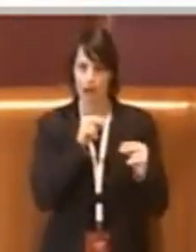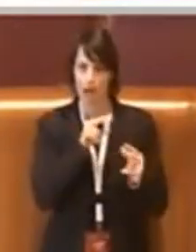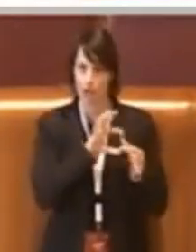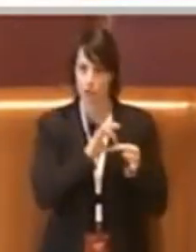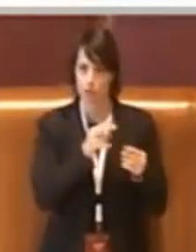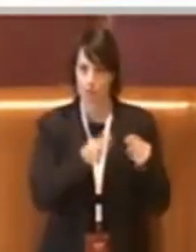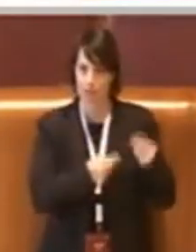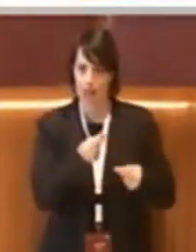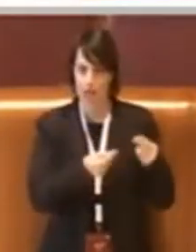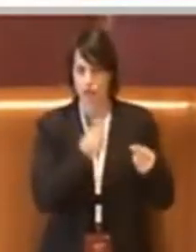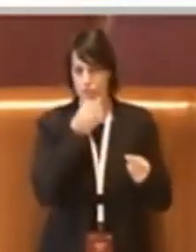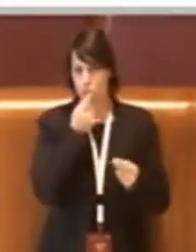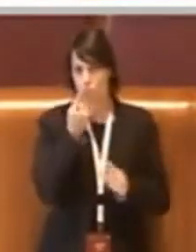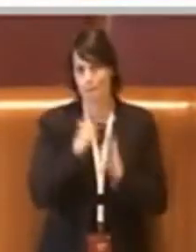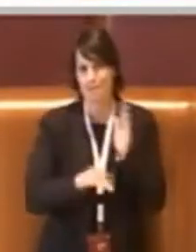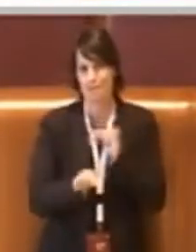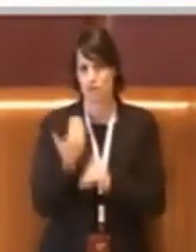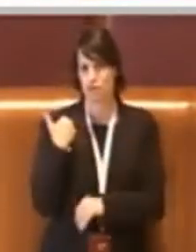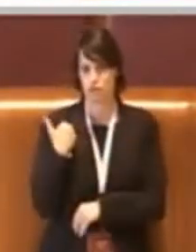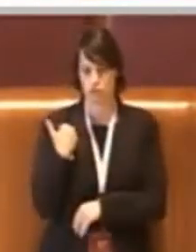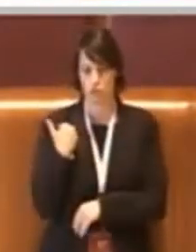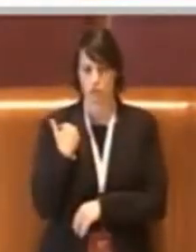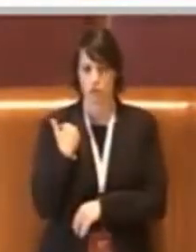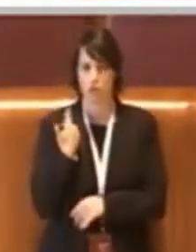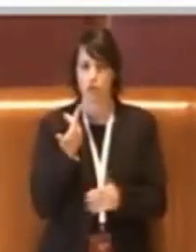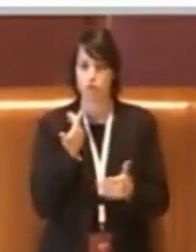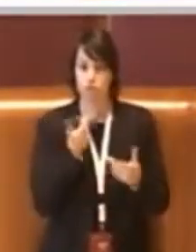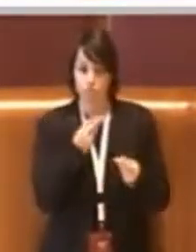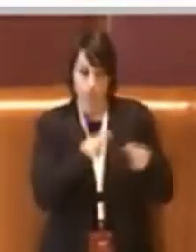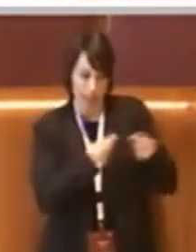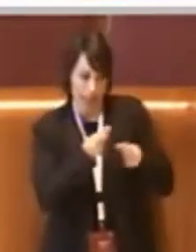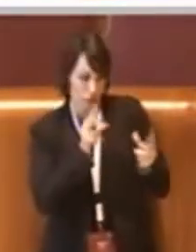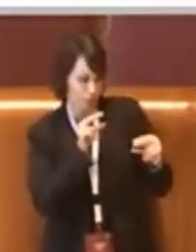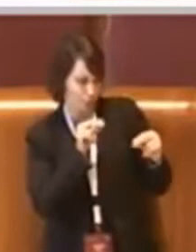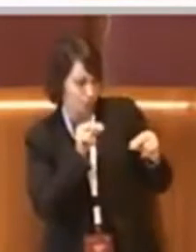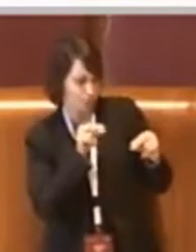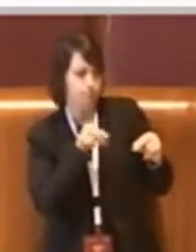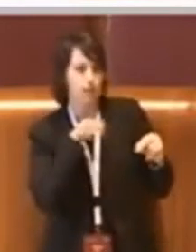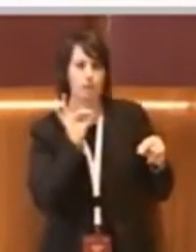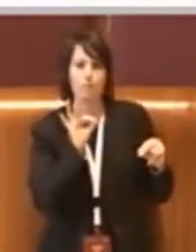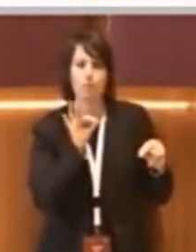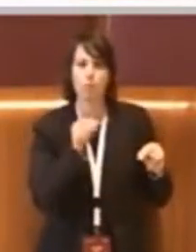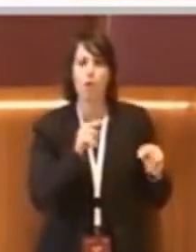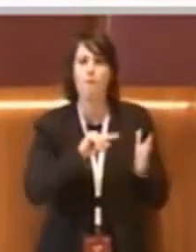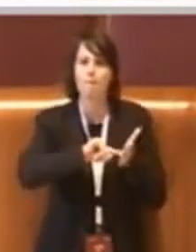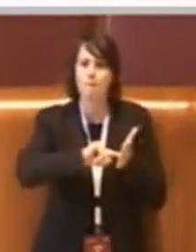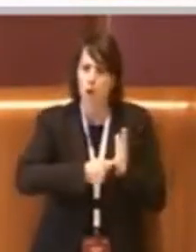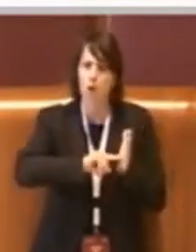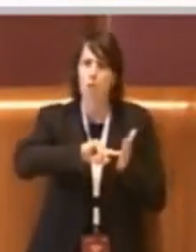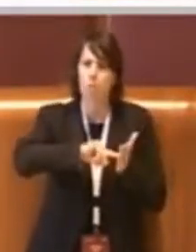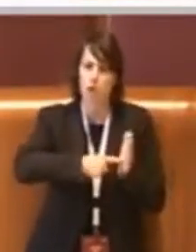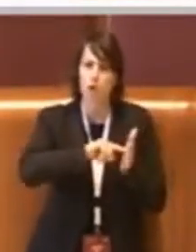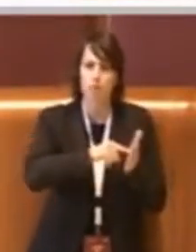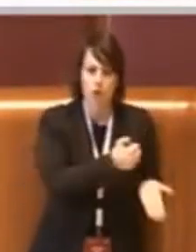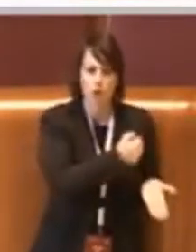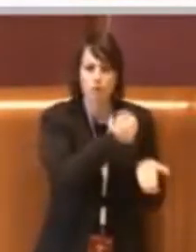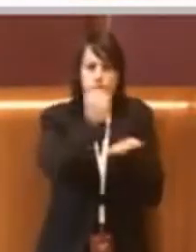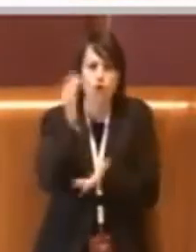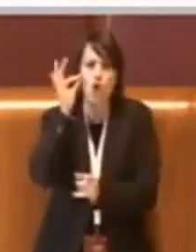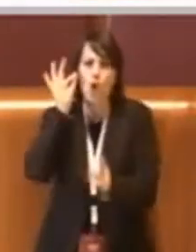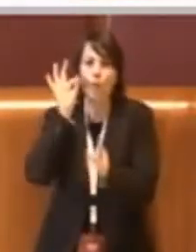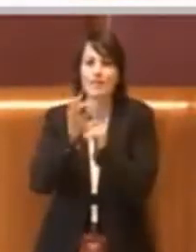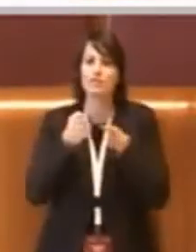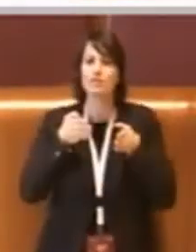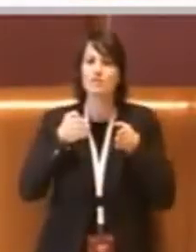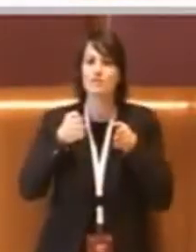mese e mezzo fa, sono stati stanziati diversi milioni di euro proprio per la manutenzione delle strade,